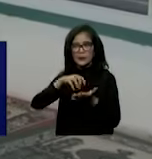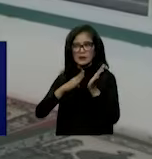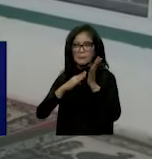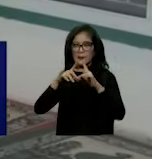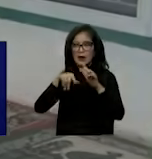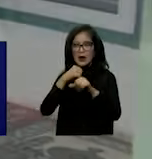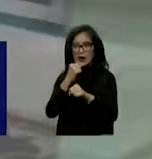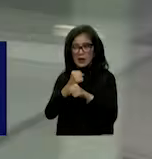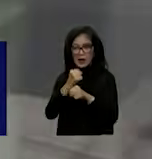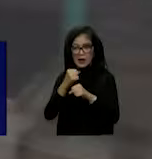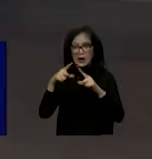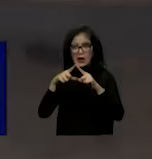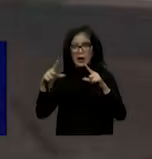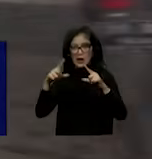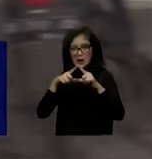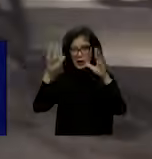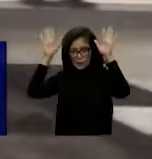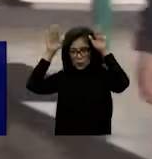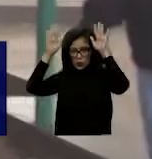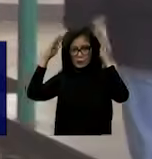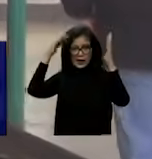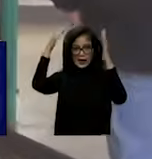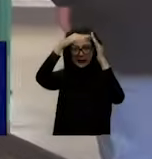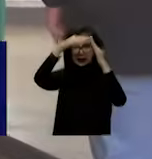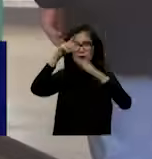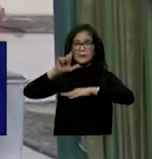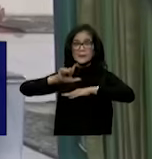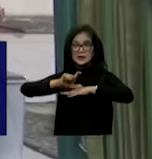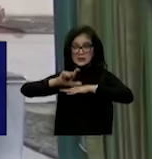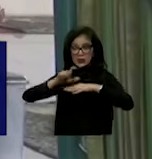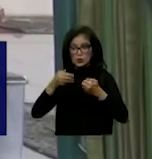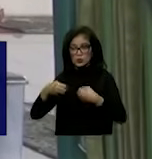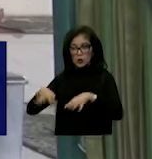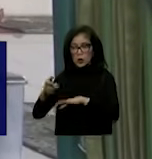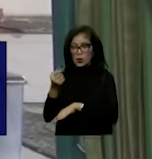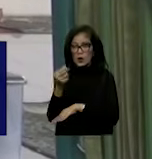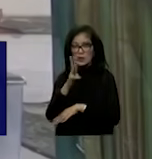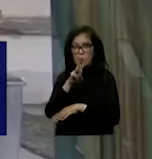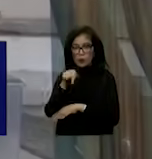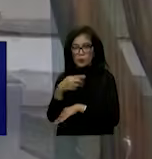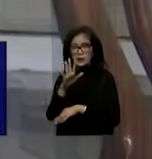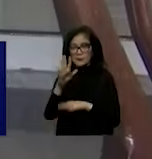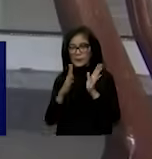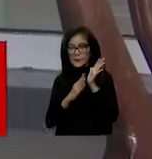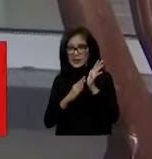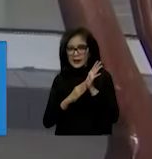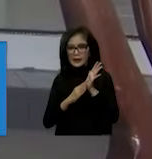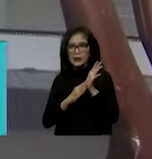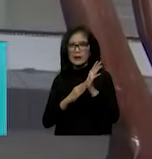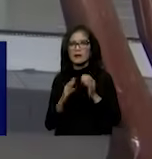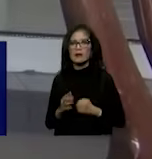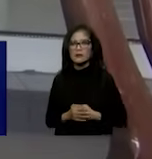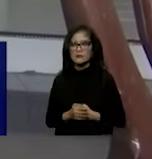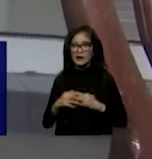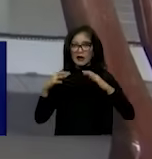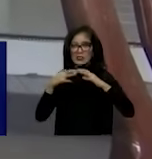Makassar. Masjid dan tanah dijual seharga 3,5 miliar oleh pemilik lahan. Lahan yang dijual memiliki